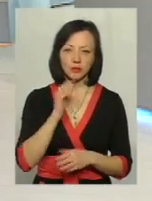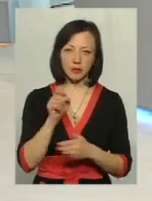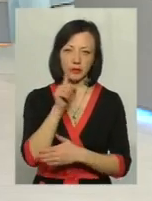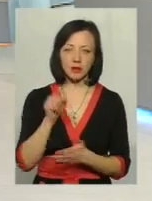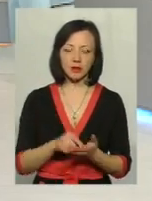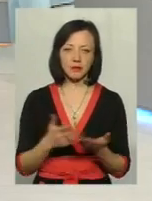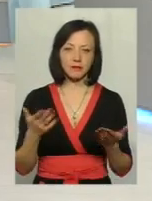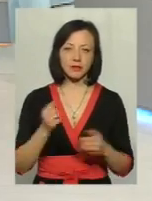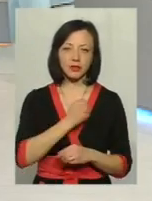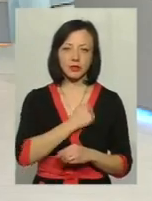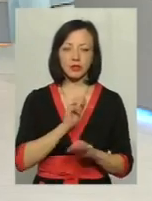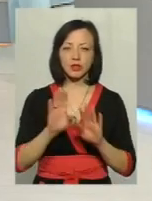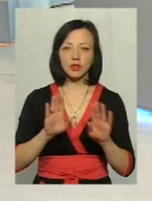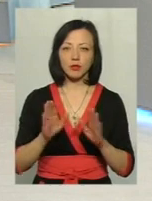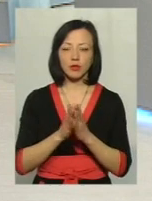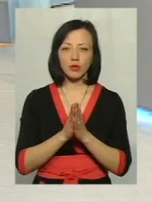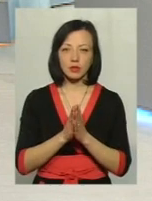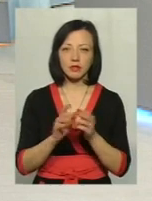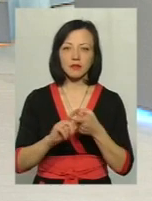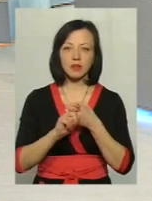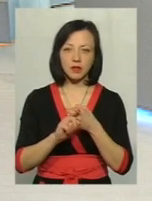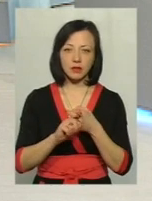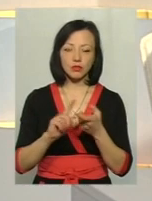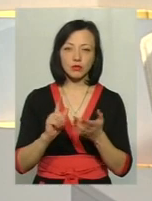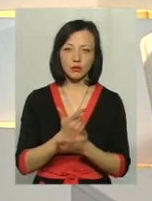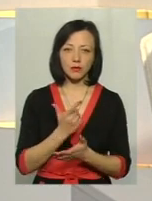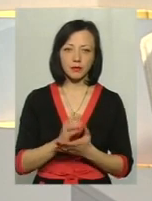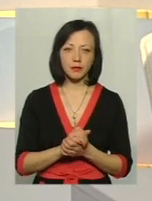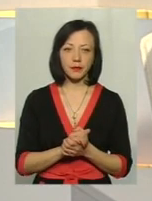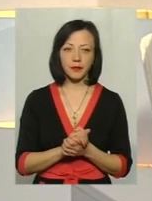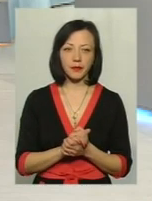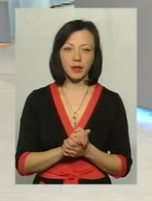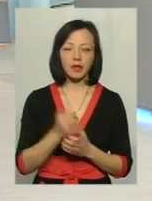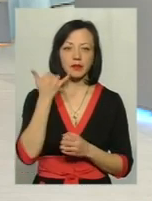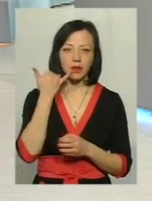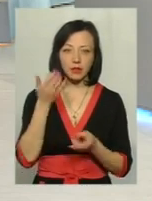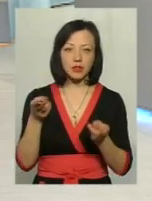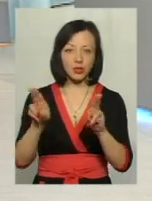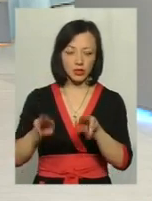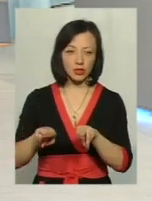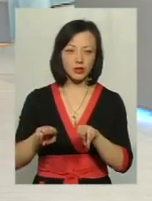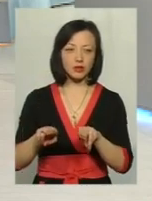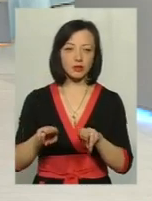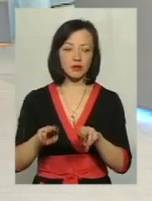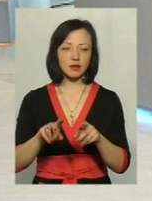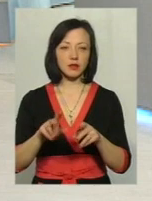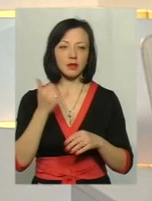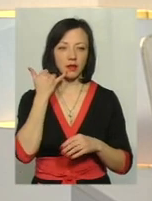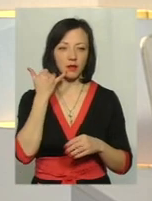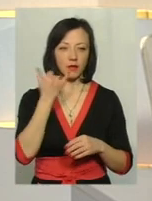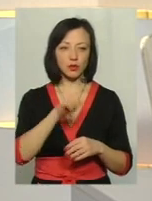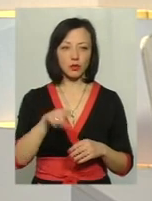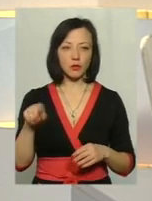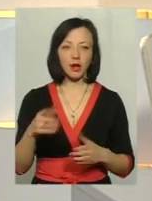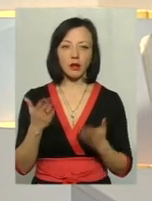Пробуємо режисерів зв'язатися, аби вони телефон, вияснили. Якщо залишить телефон, то ми потім вияснимо.